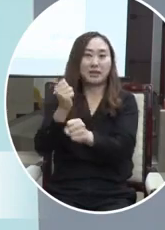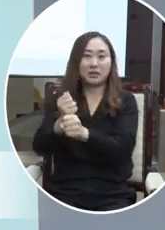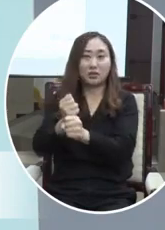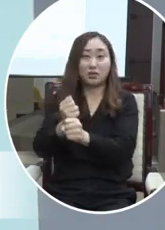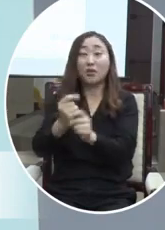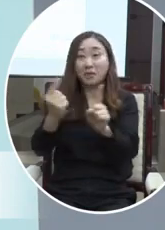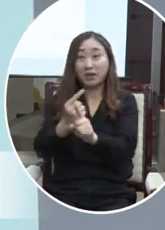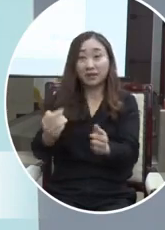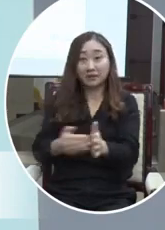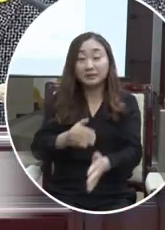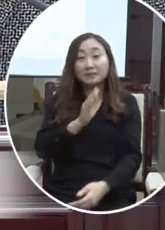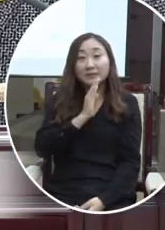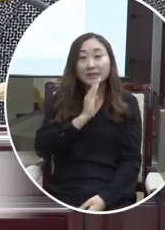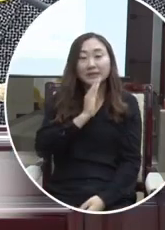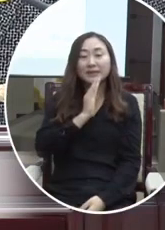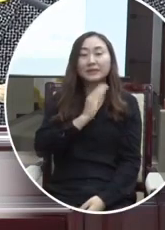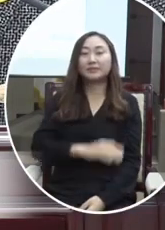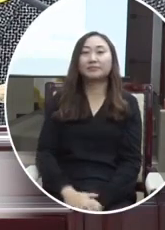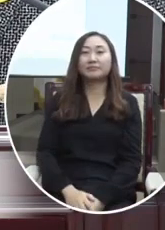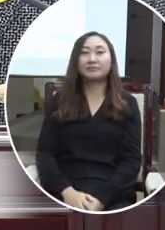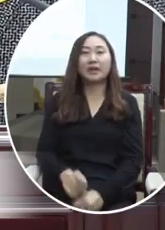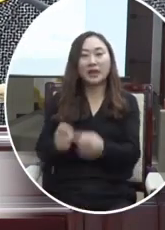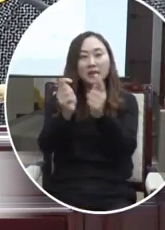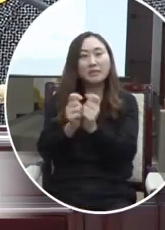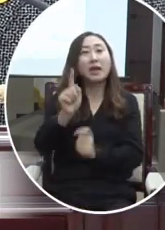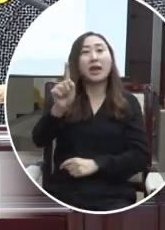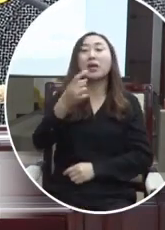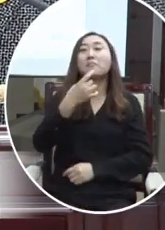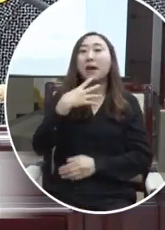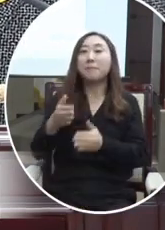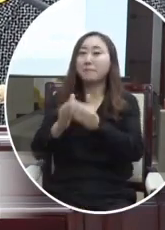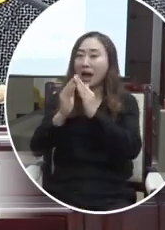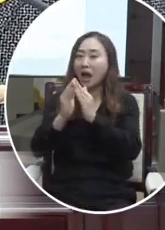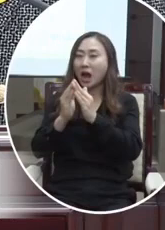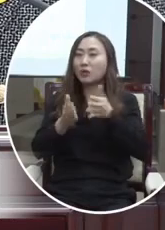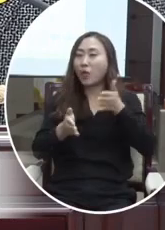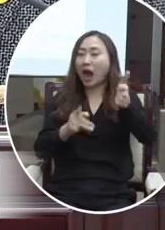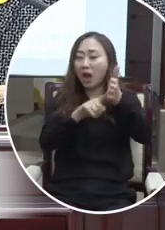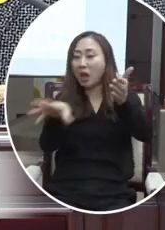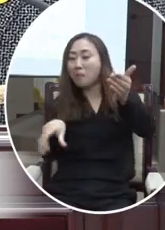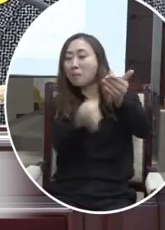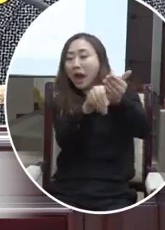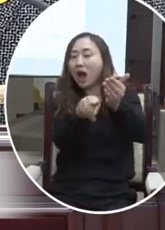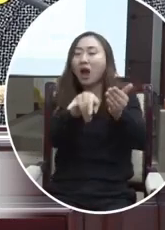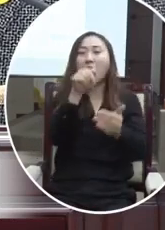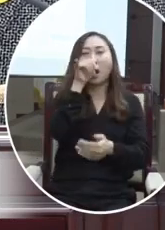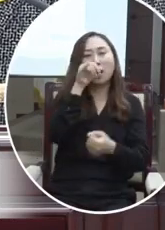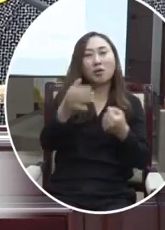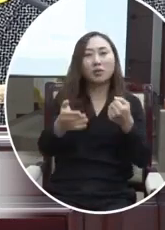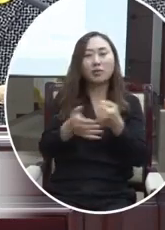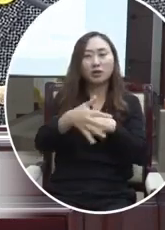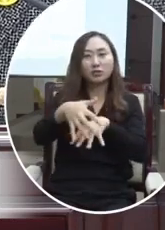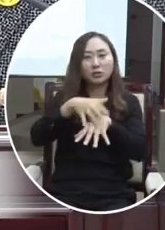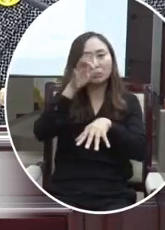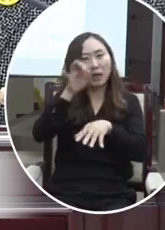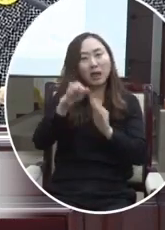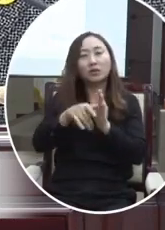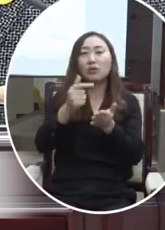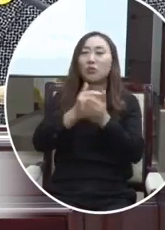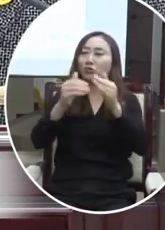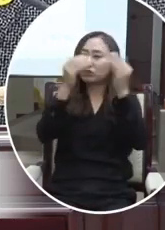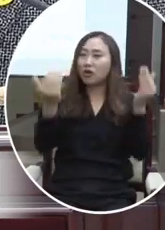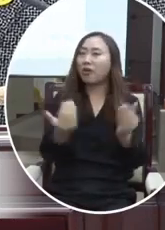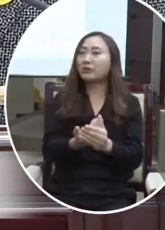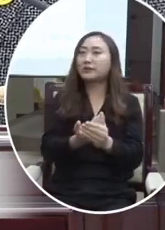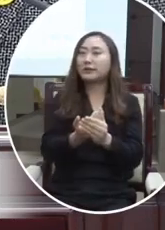행정기구를 개편하였습니다. 본 의원은 한개 팀만 신설되고 기존 과가 편입된 탄소중립추진단은 행정조직상